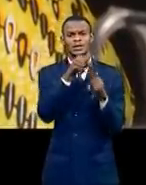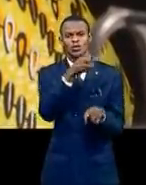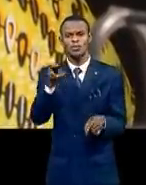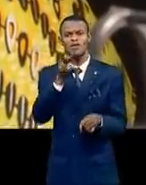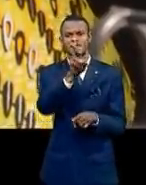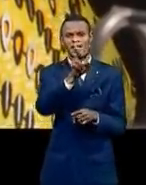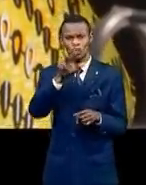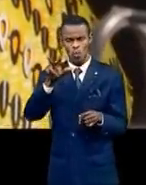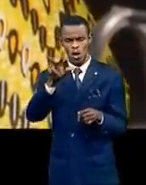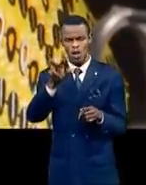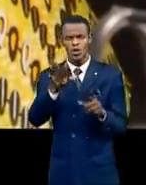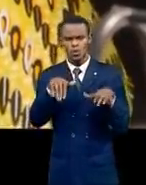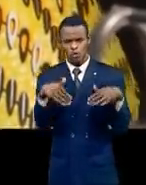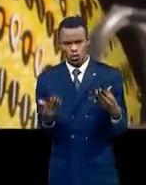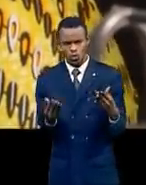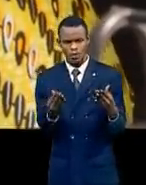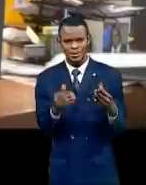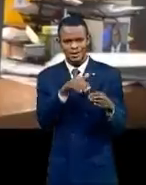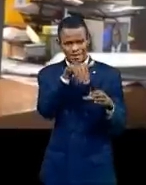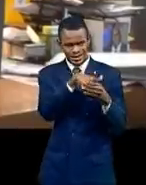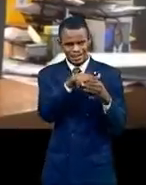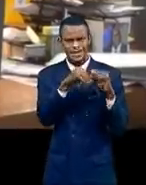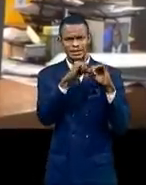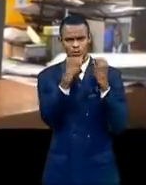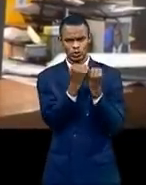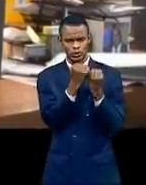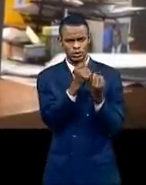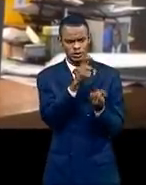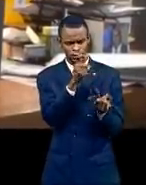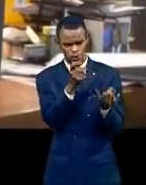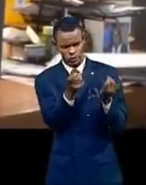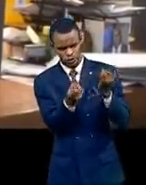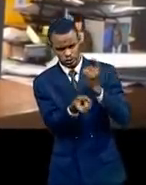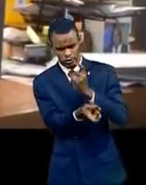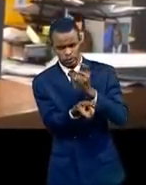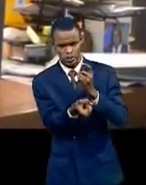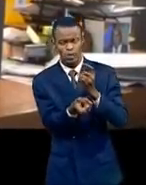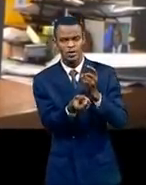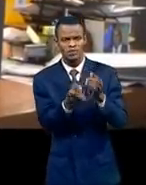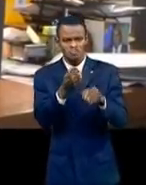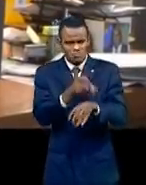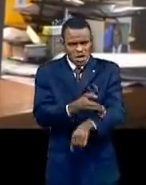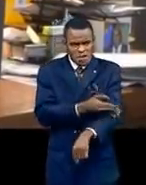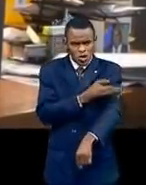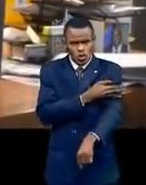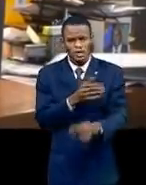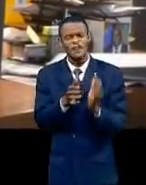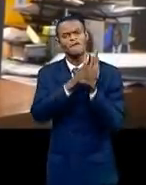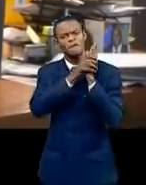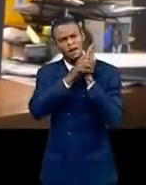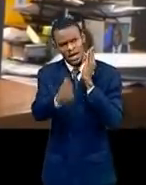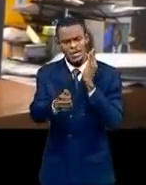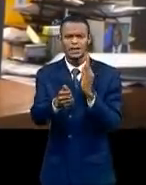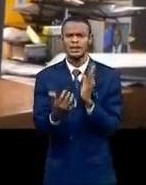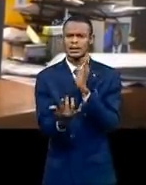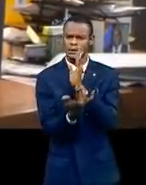la restructuration profonde de chacune de ces entreprises en vue d'améliorer leurs performances techniques,